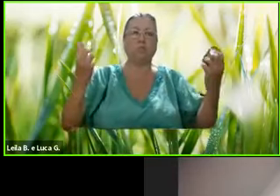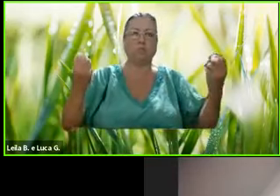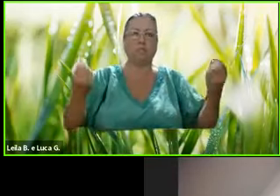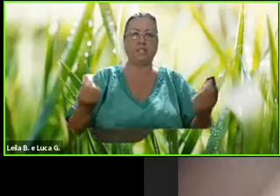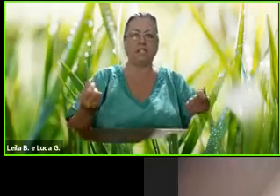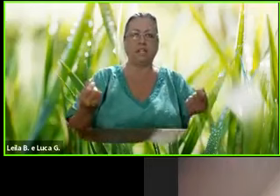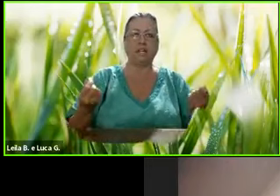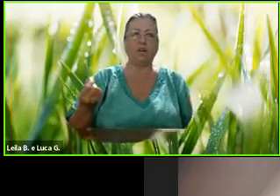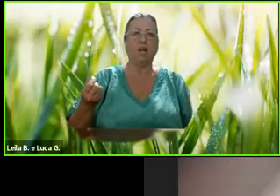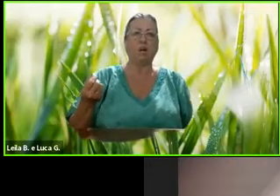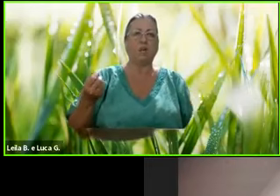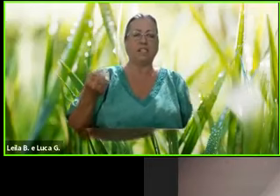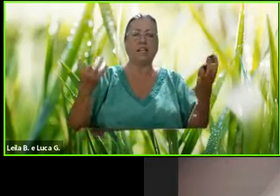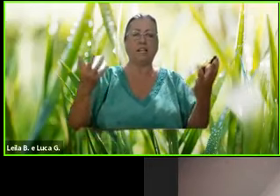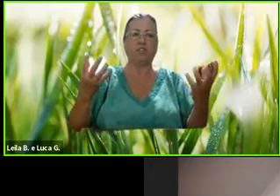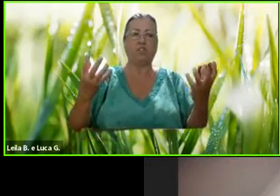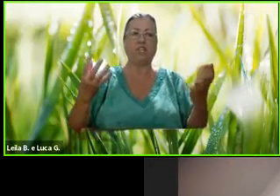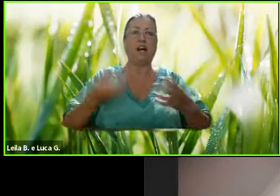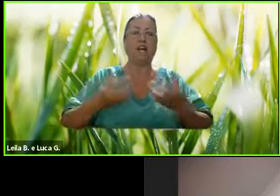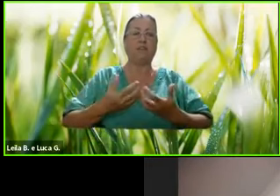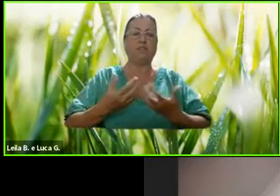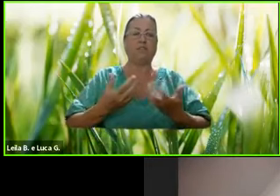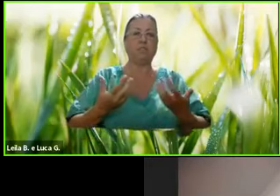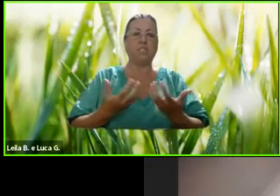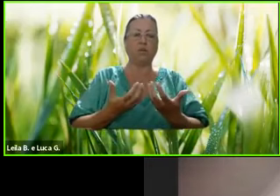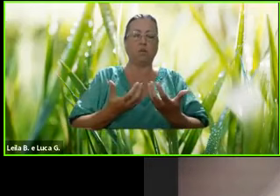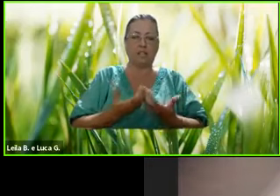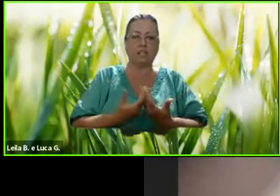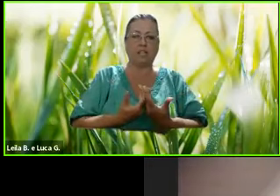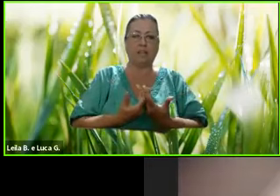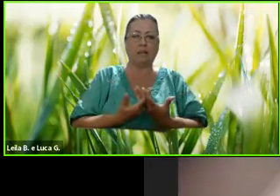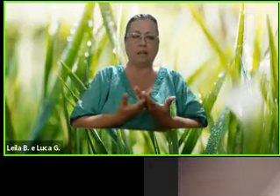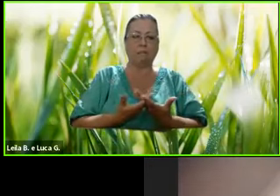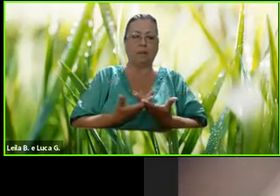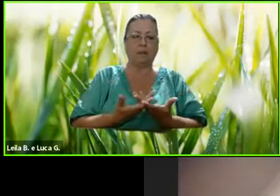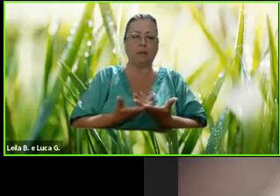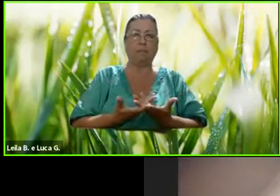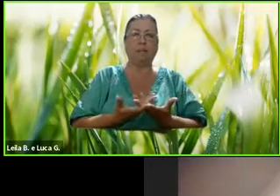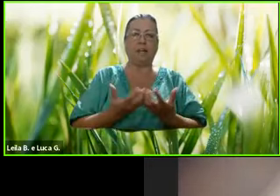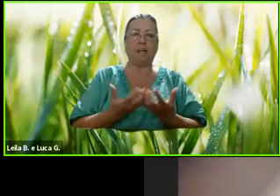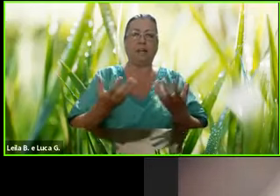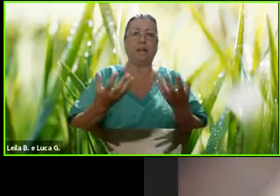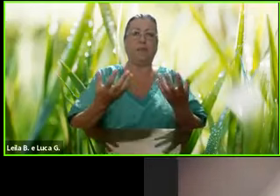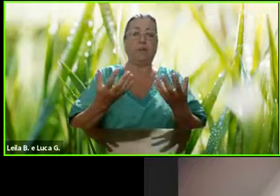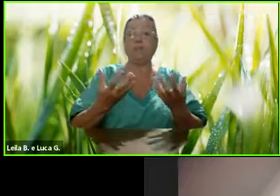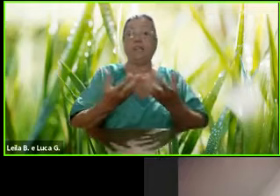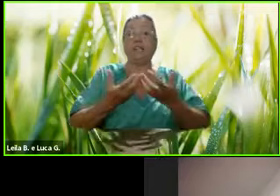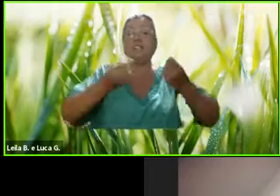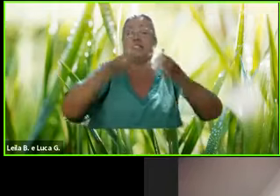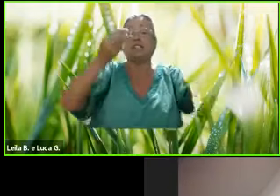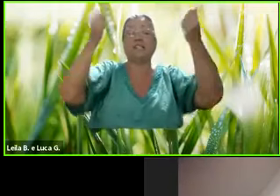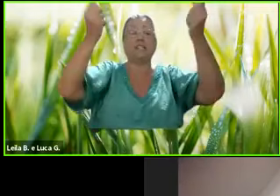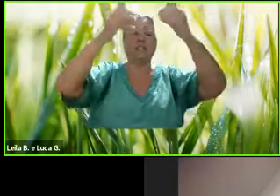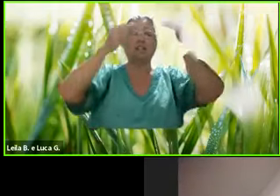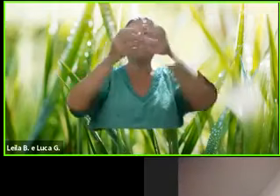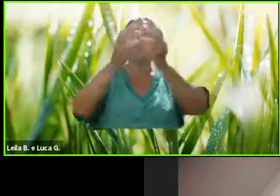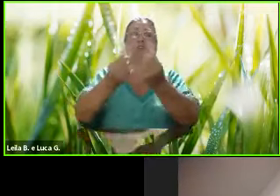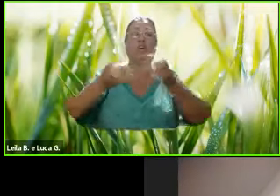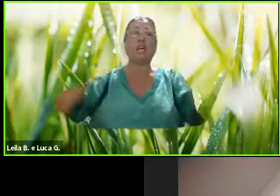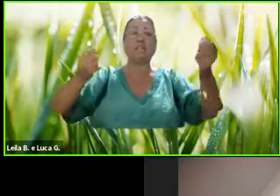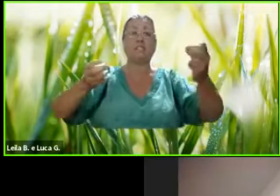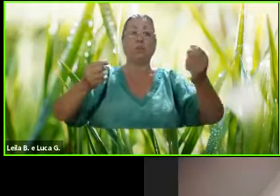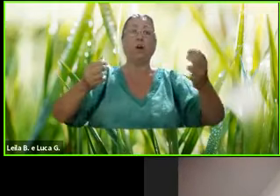sublimando questo pensiero, questa energia, facendo sì con che le forme dense